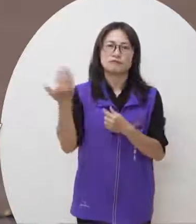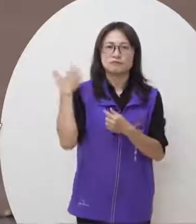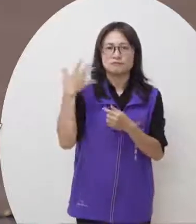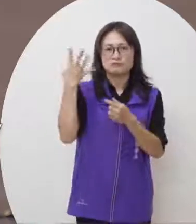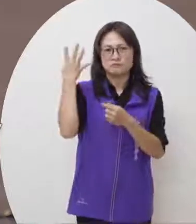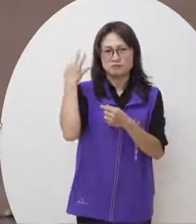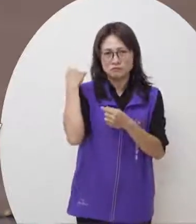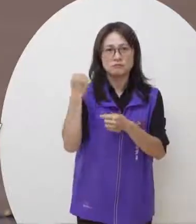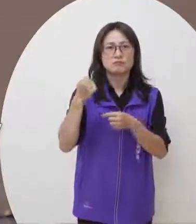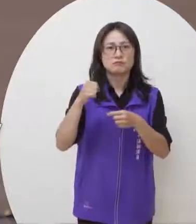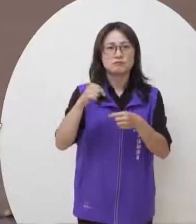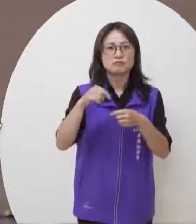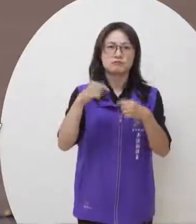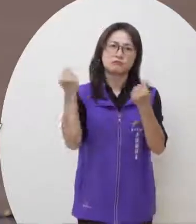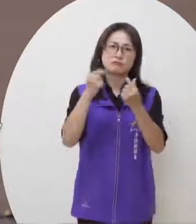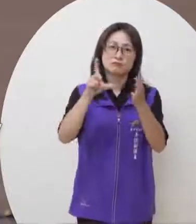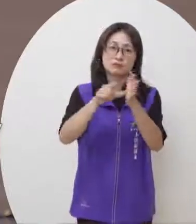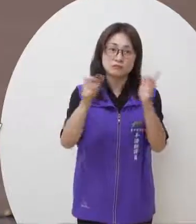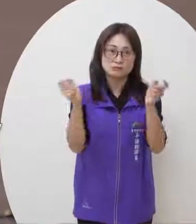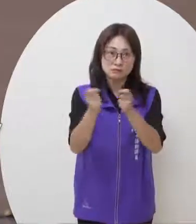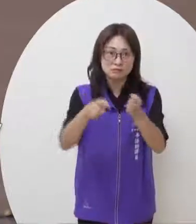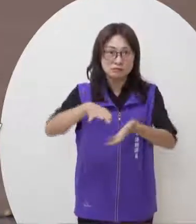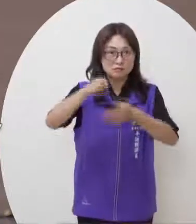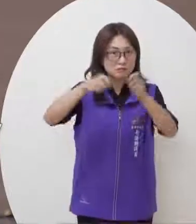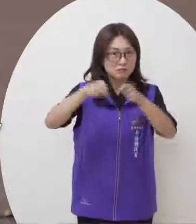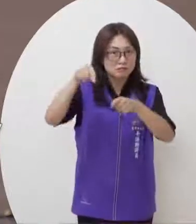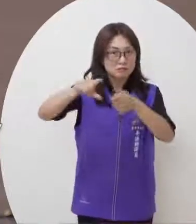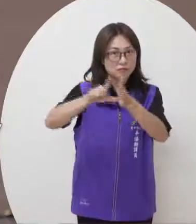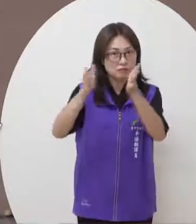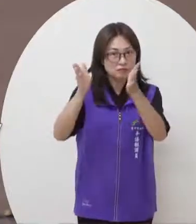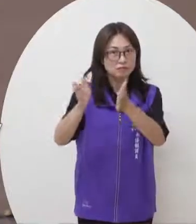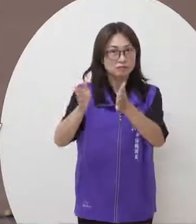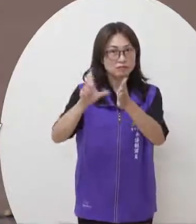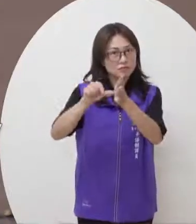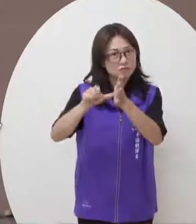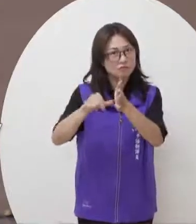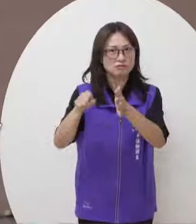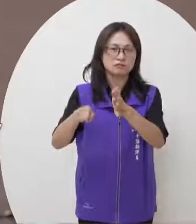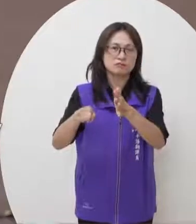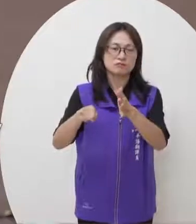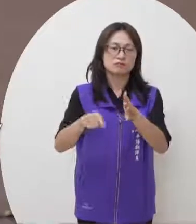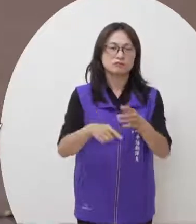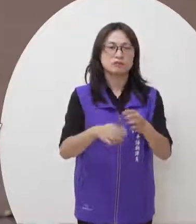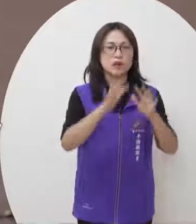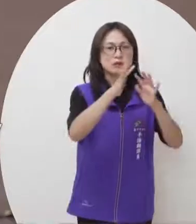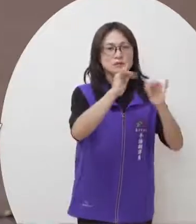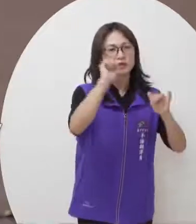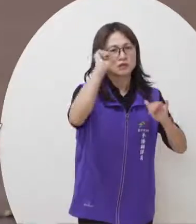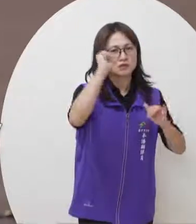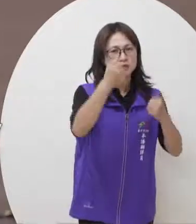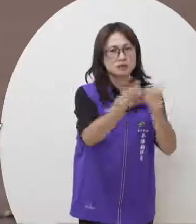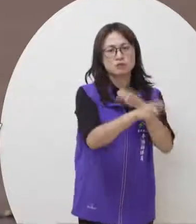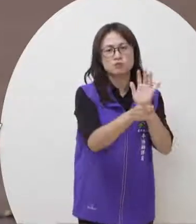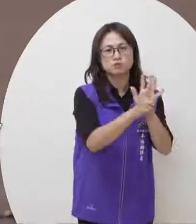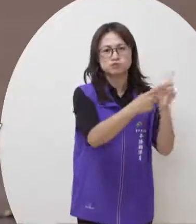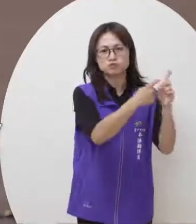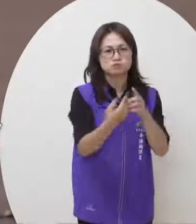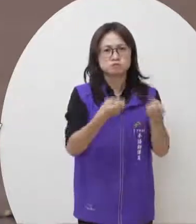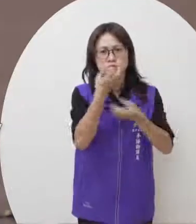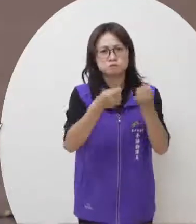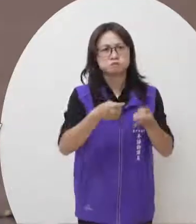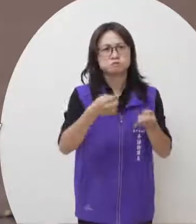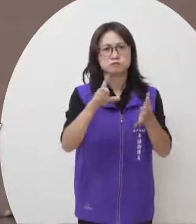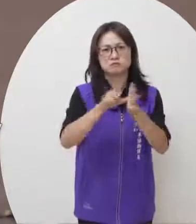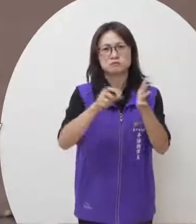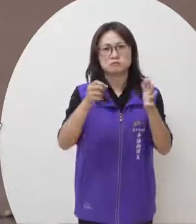说临时提案那个时间开放给当地的民意代表来参加并不太够，那也因此呢，我就